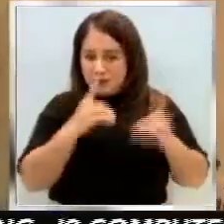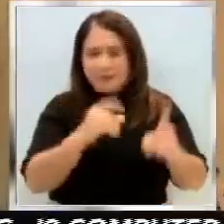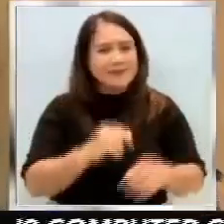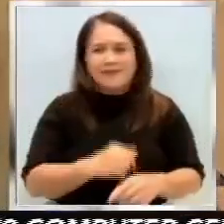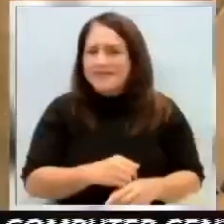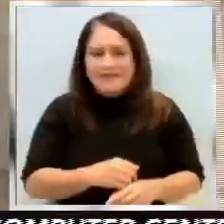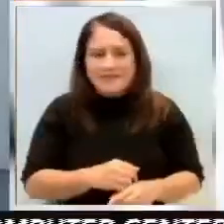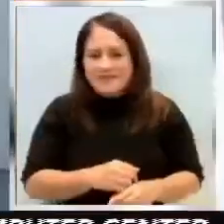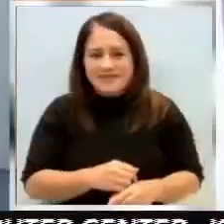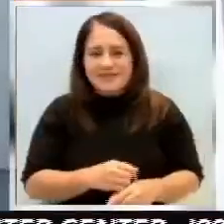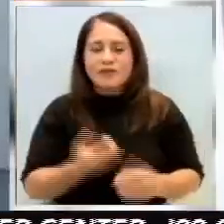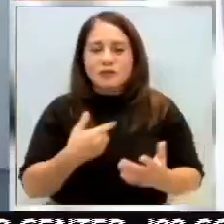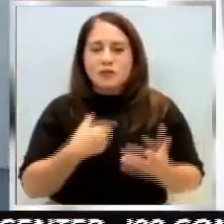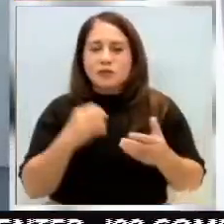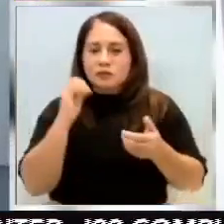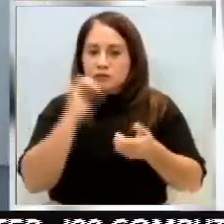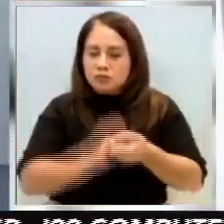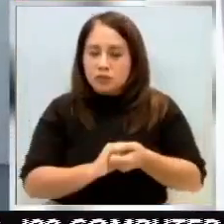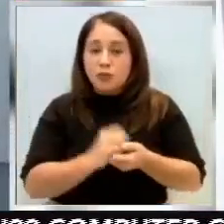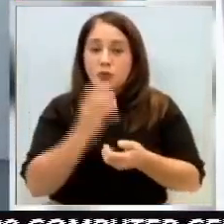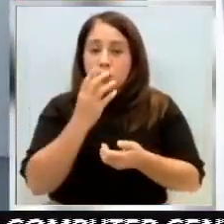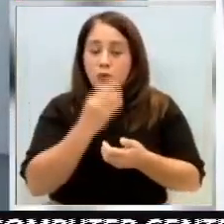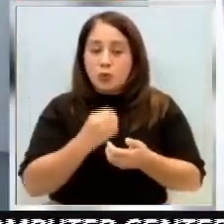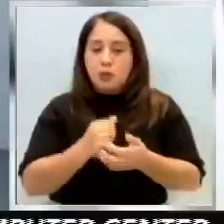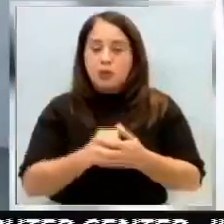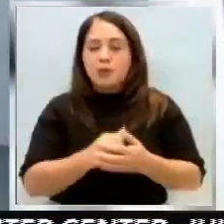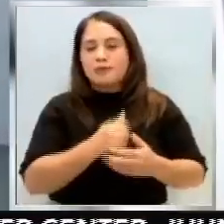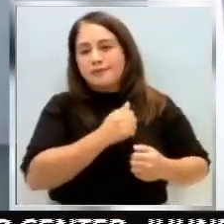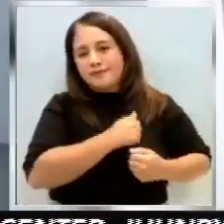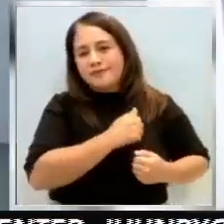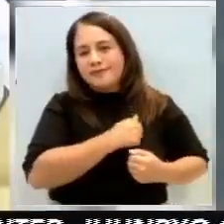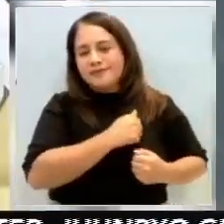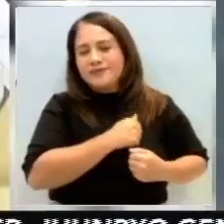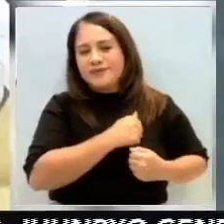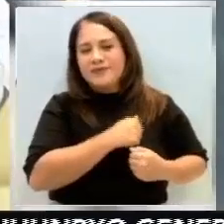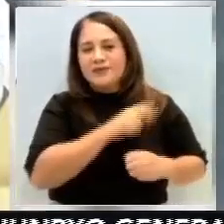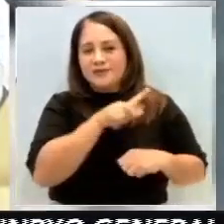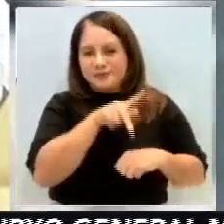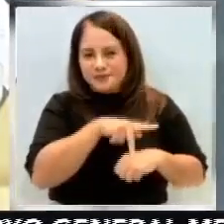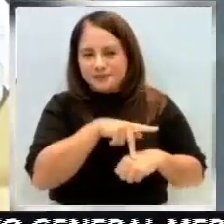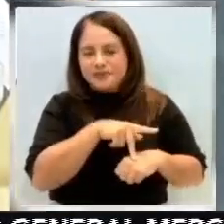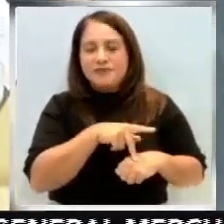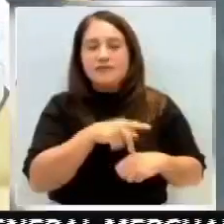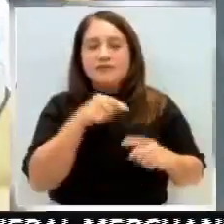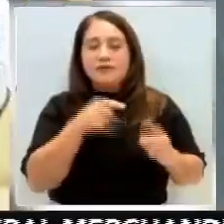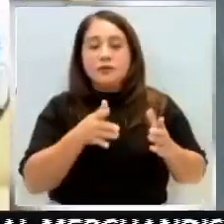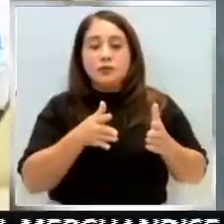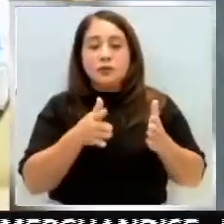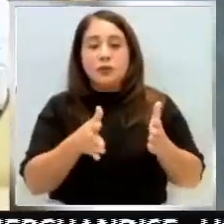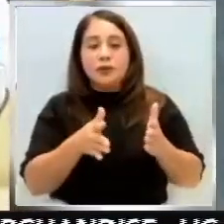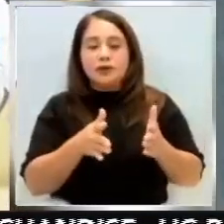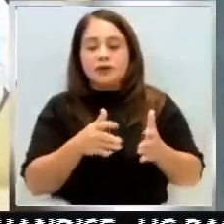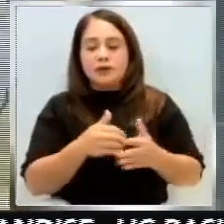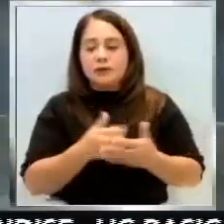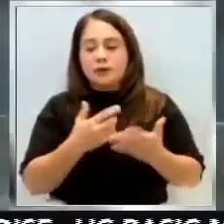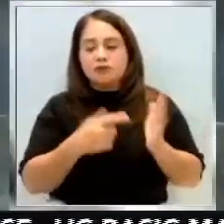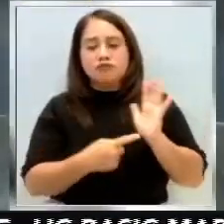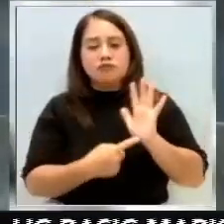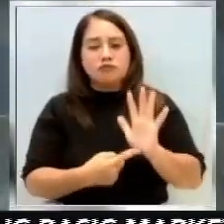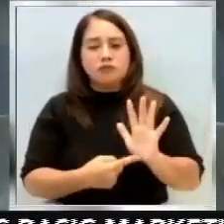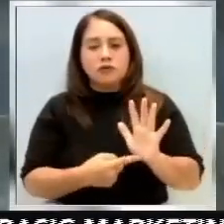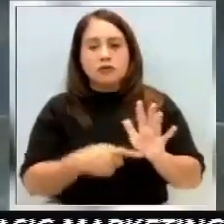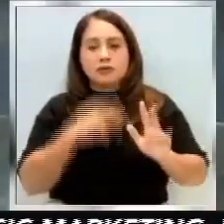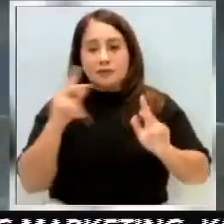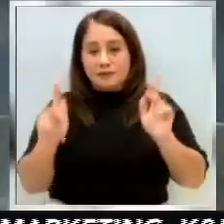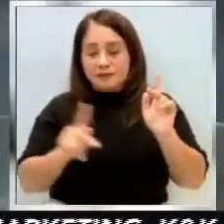Kaisa rin natin dito ang Armed Forces of the Philippines. Ito ay isang paraan para maipakita natin sa tao